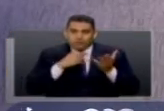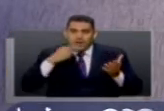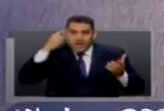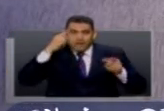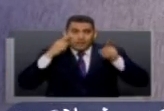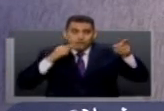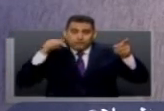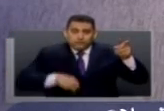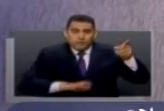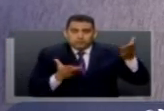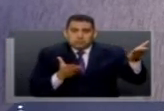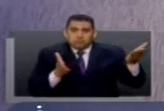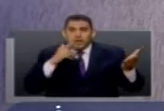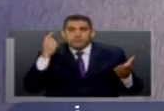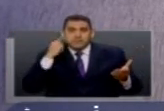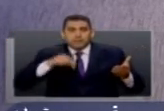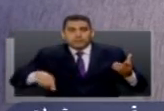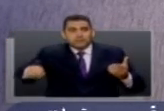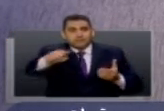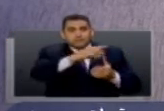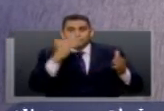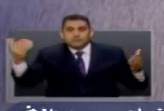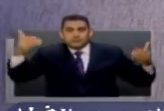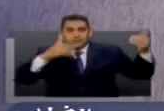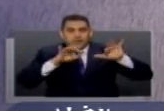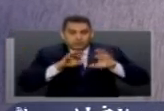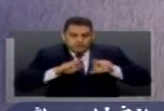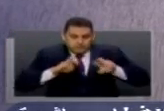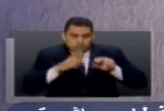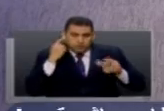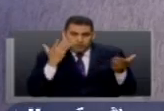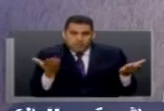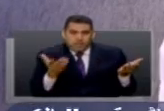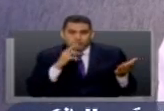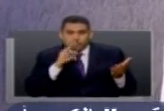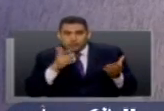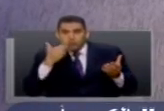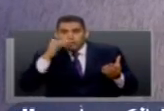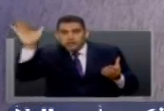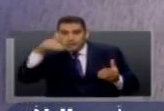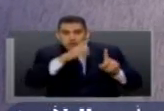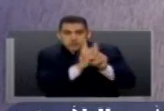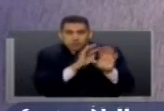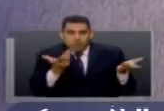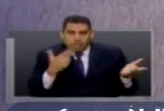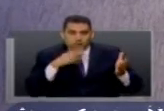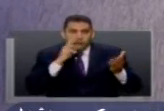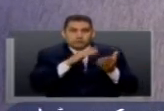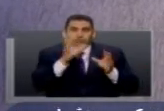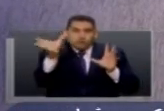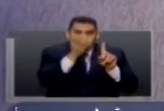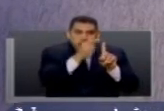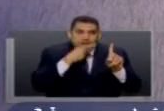ولم يكن هناك احد من من جاء الى مكه معروف عن هذا الامر وال تابعوا رسول الله وقالوا ها جلس مع من تضحك علينا امس جاك